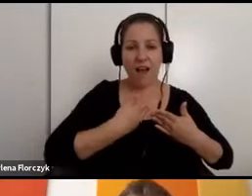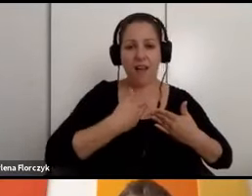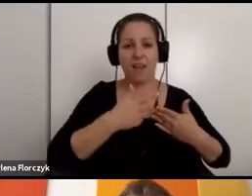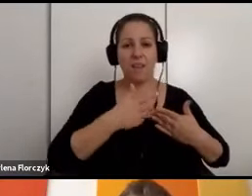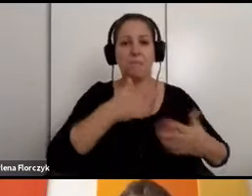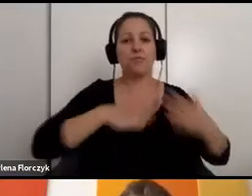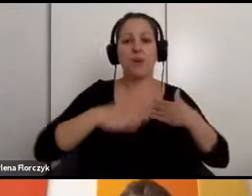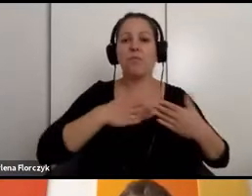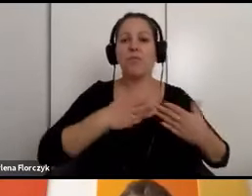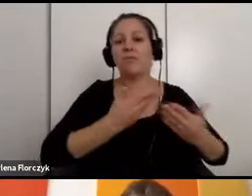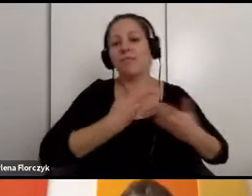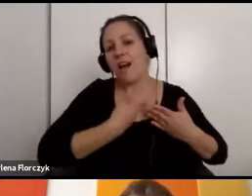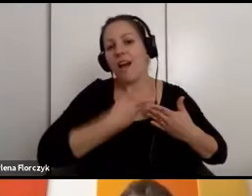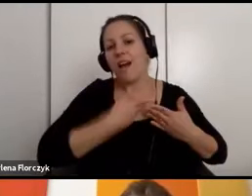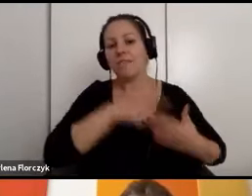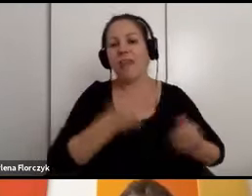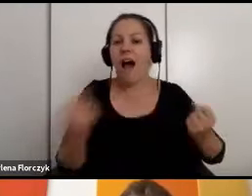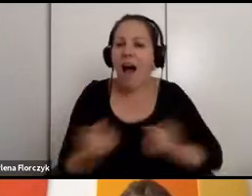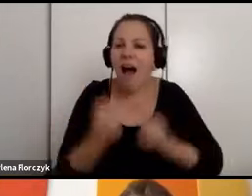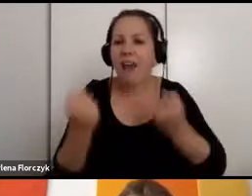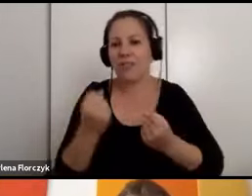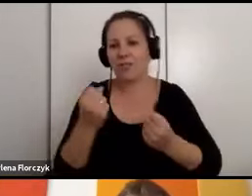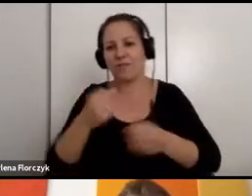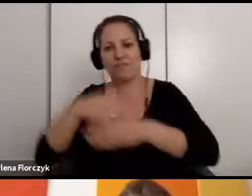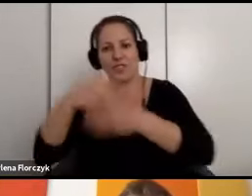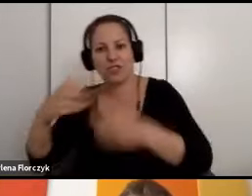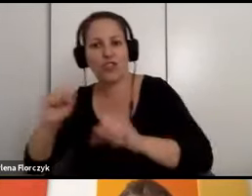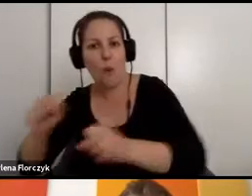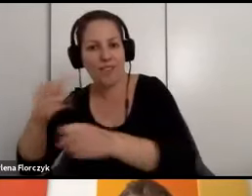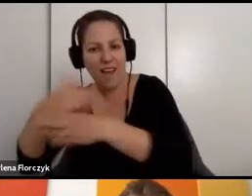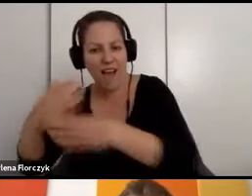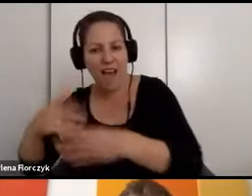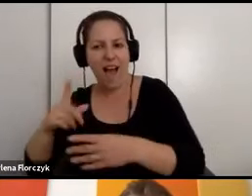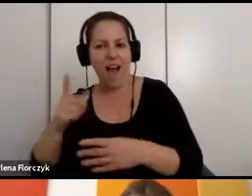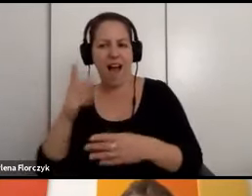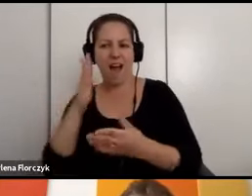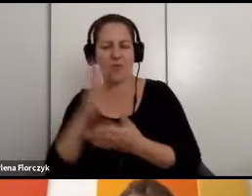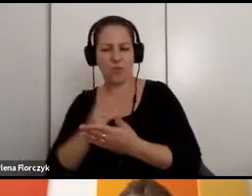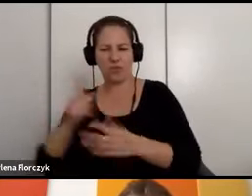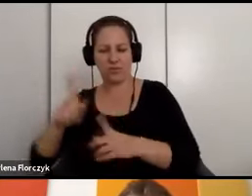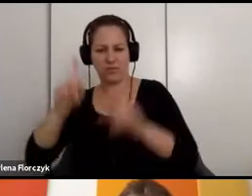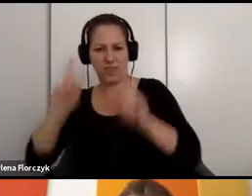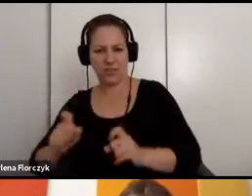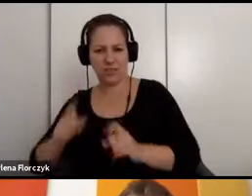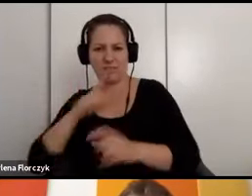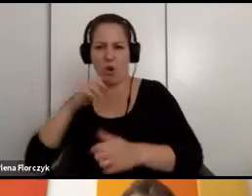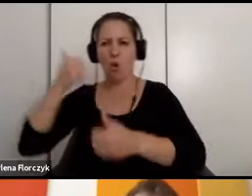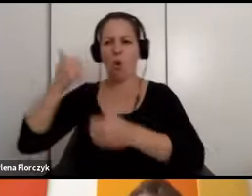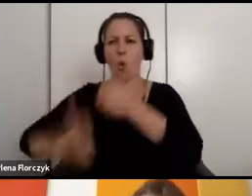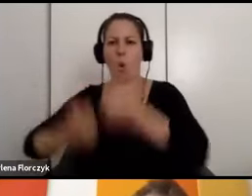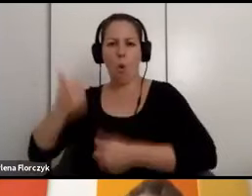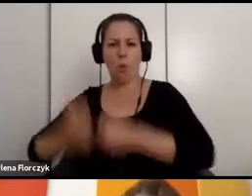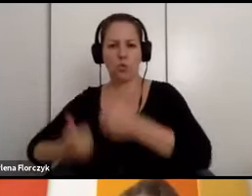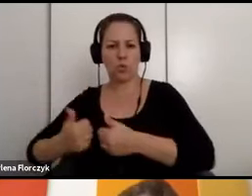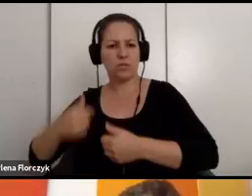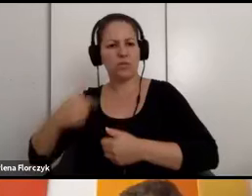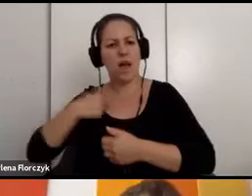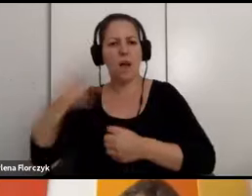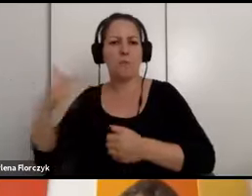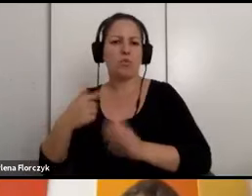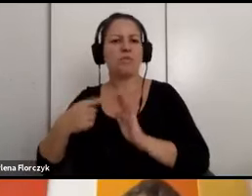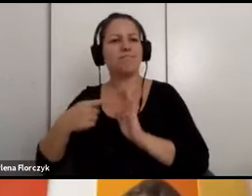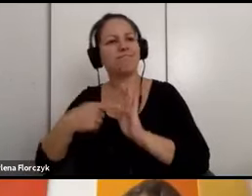przyjemność angażowanie się w działanie teatralne, a kiedy to się zaczyna robić po prostu konkurs, tak? I to, że muszę coś